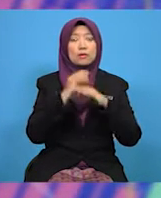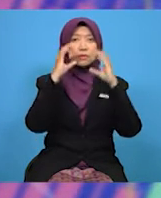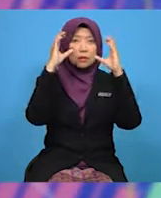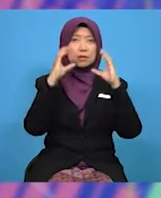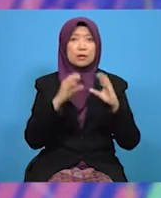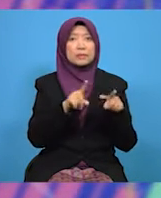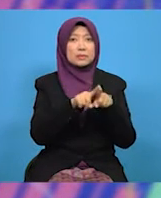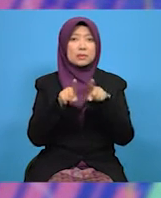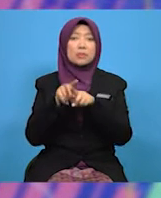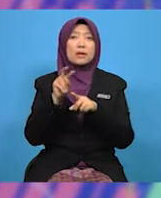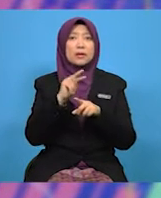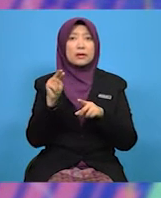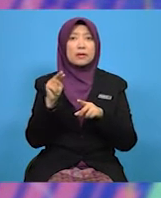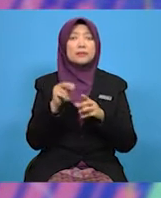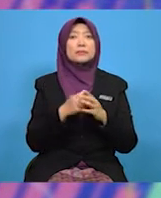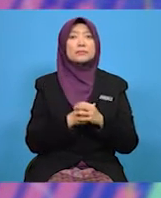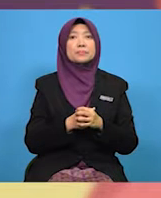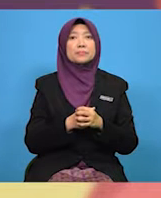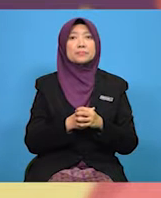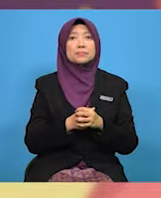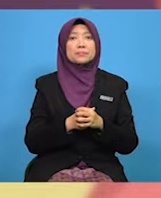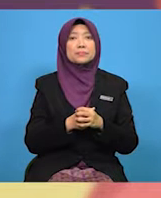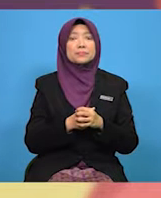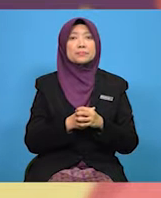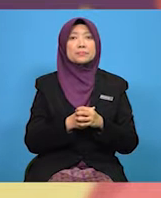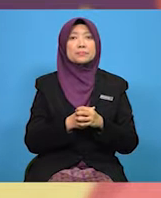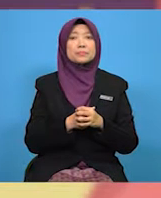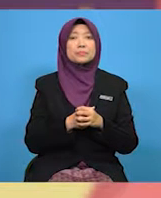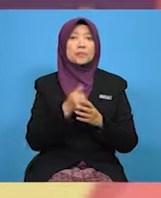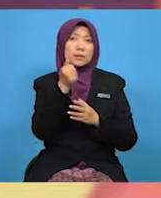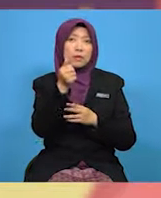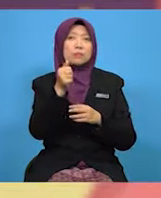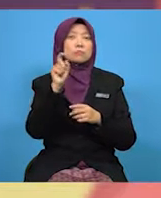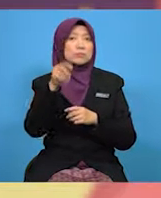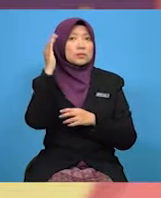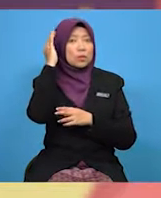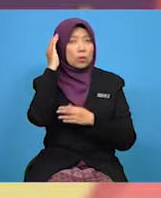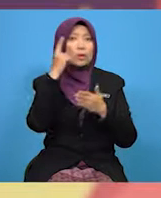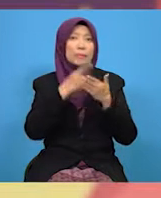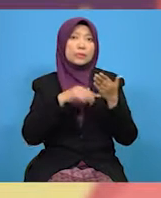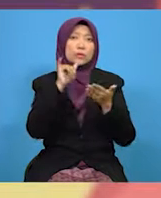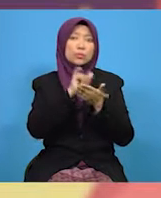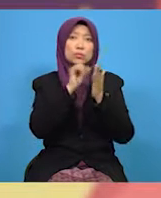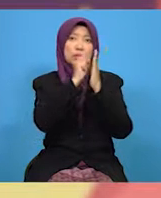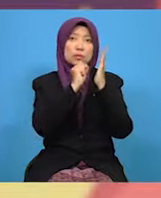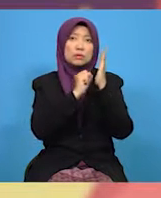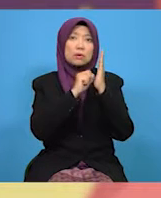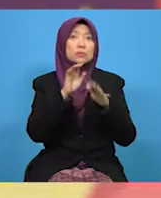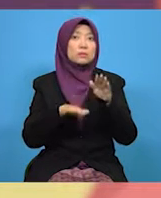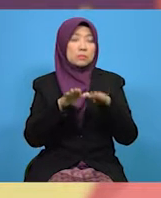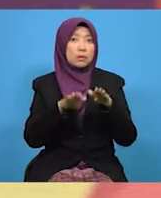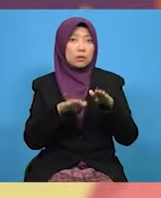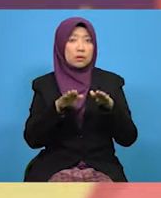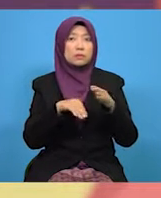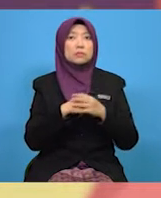persamaan bocoran dan suntikan anda perlu mengetahui apakah itu syarat keseimbangan